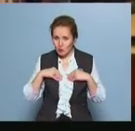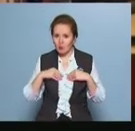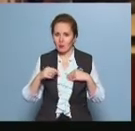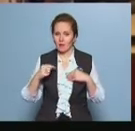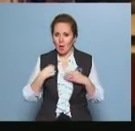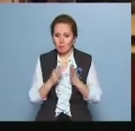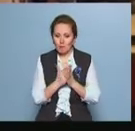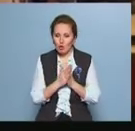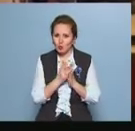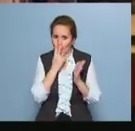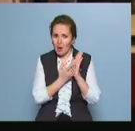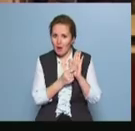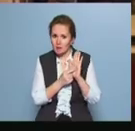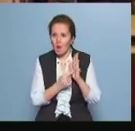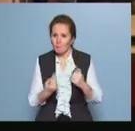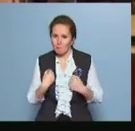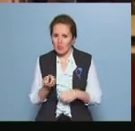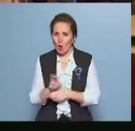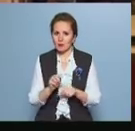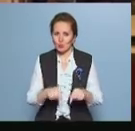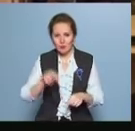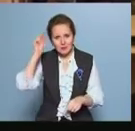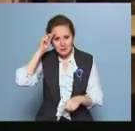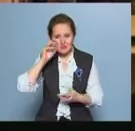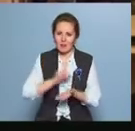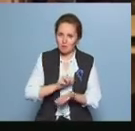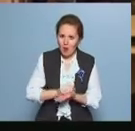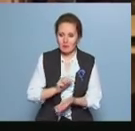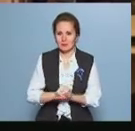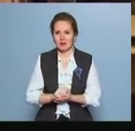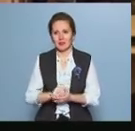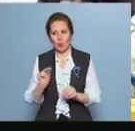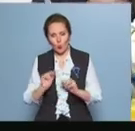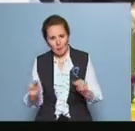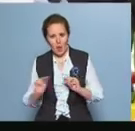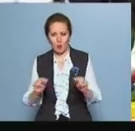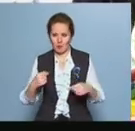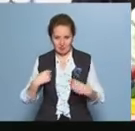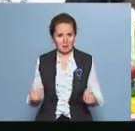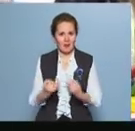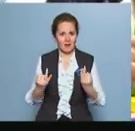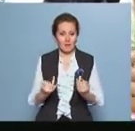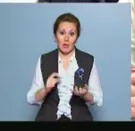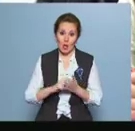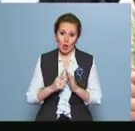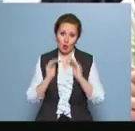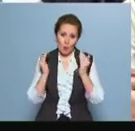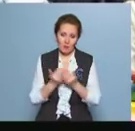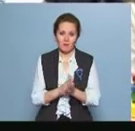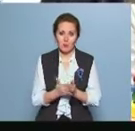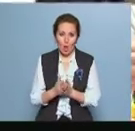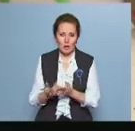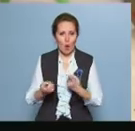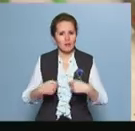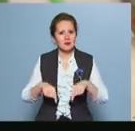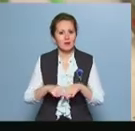брошюрку показали, предложили приходить сюда на занятия, заниматься с учителем, с педагогом. Сенсорную комнату в библиотеке организовали 3 года